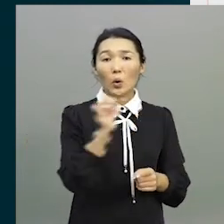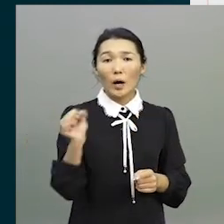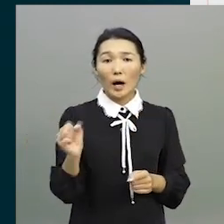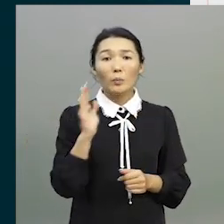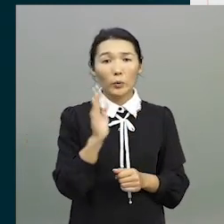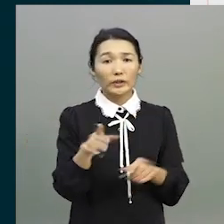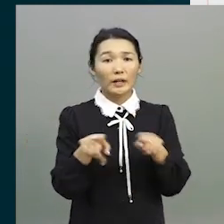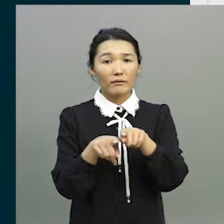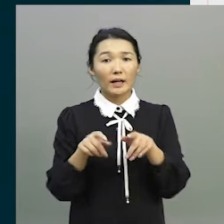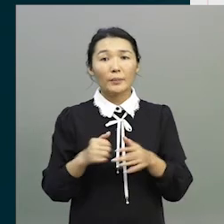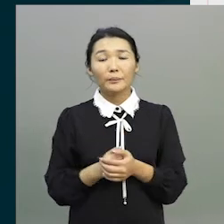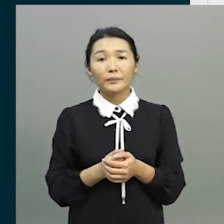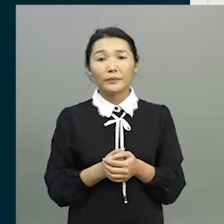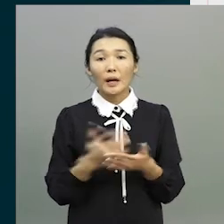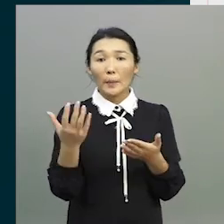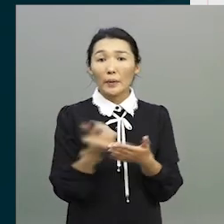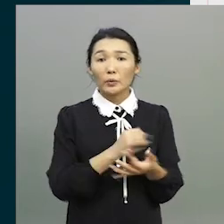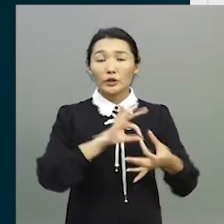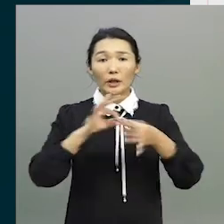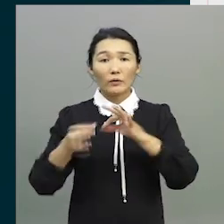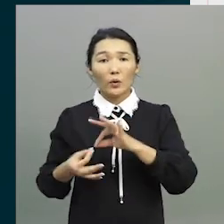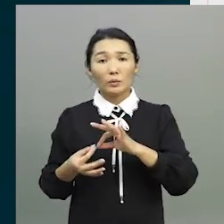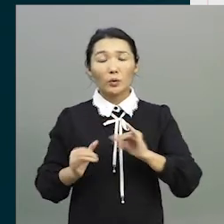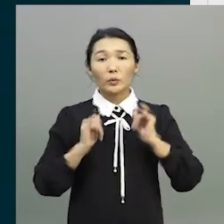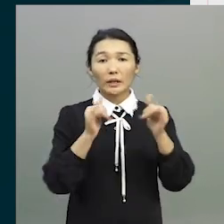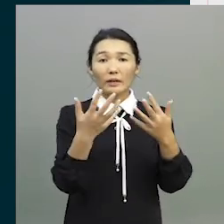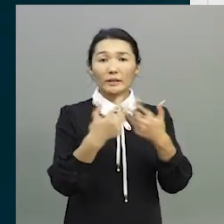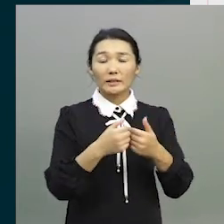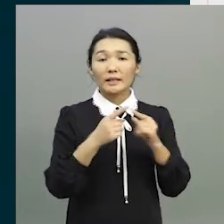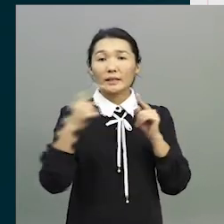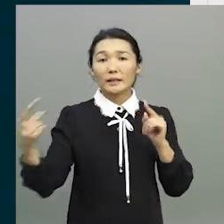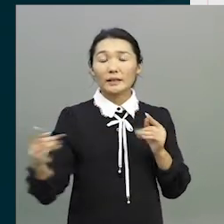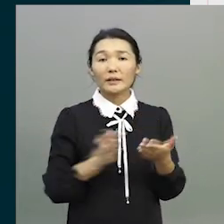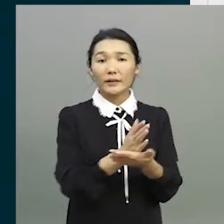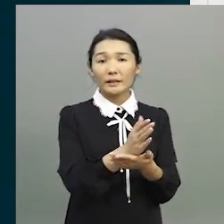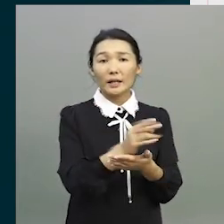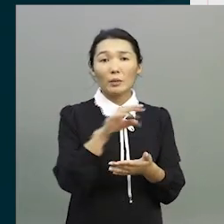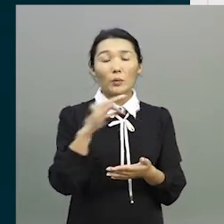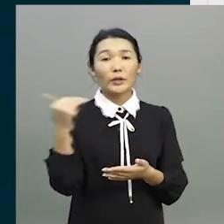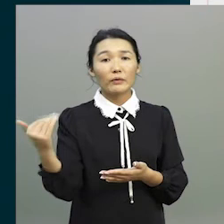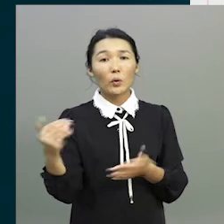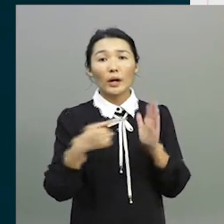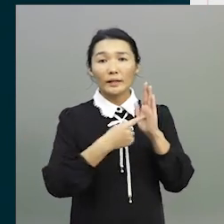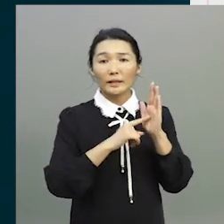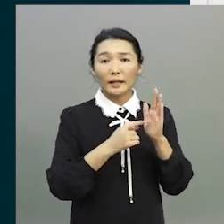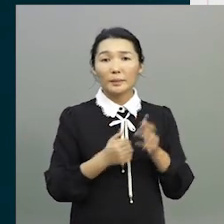равна получили формулу для вычисления длины вектора по его координатам